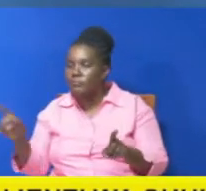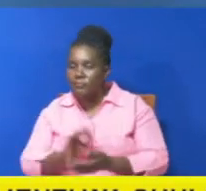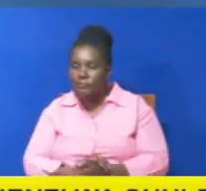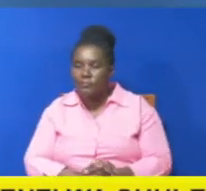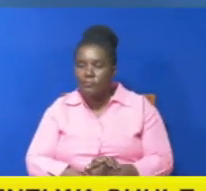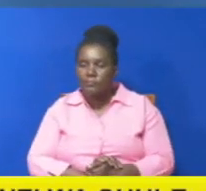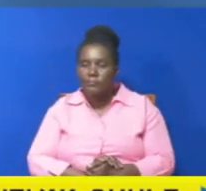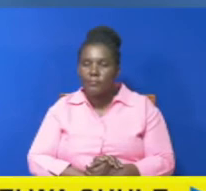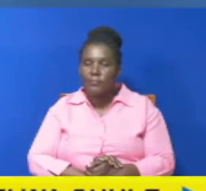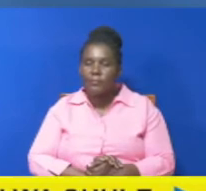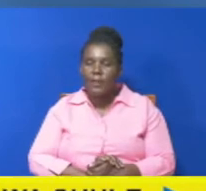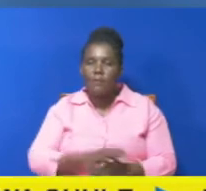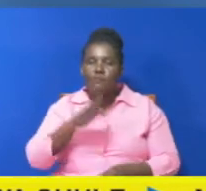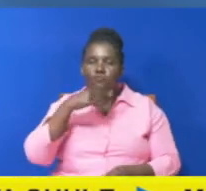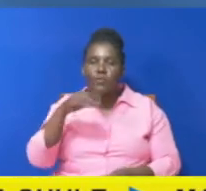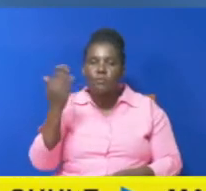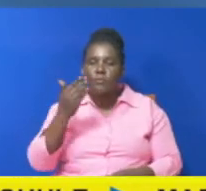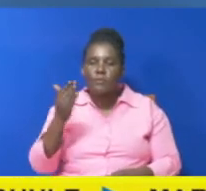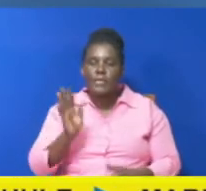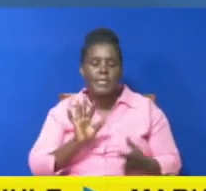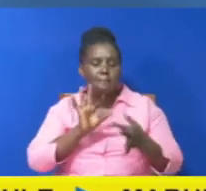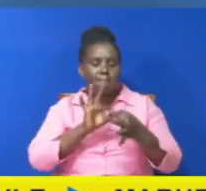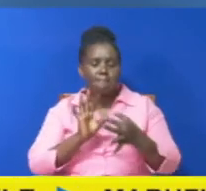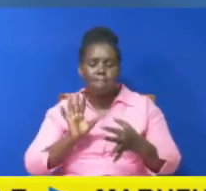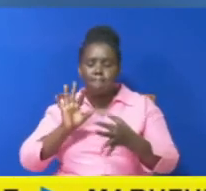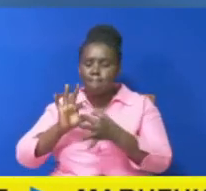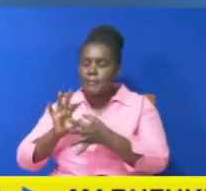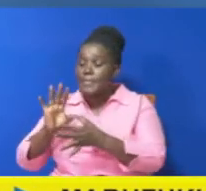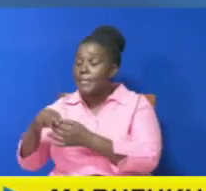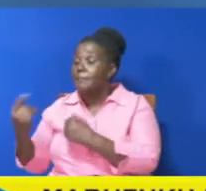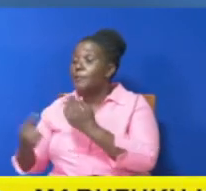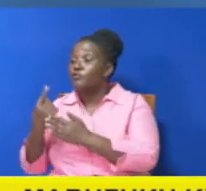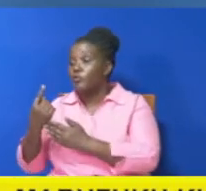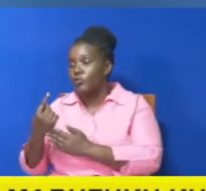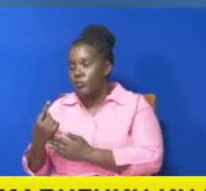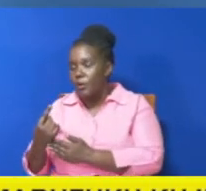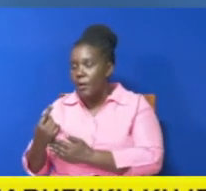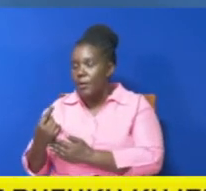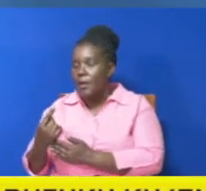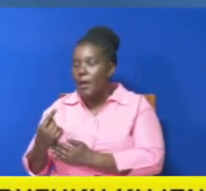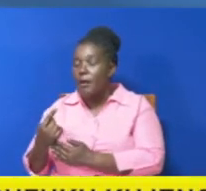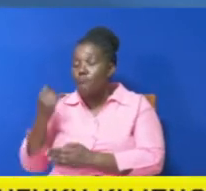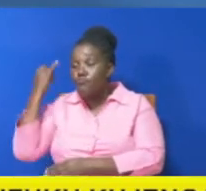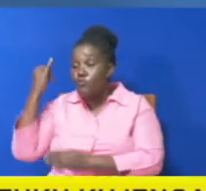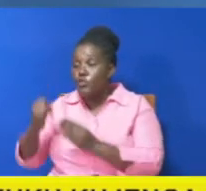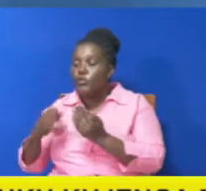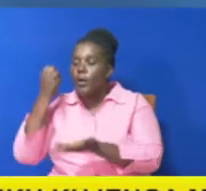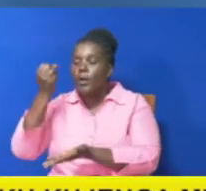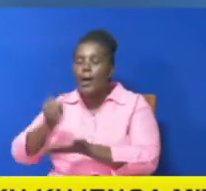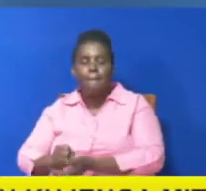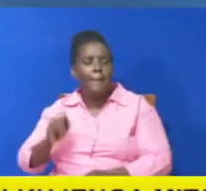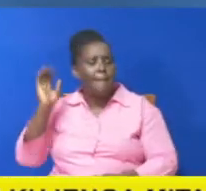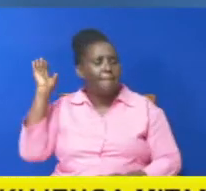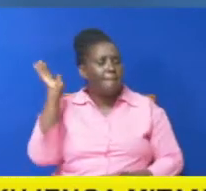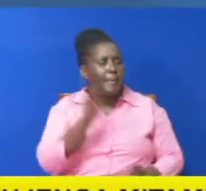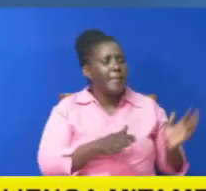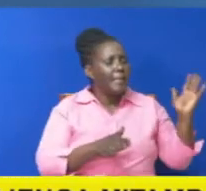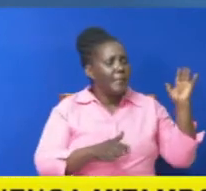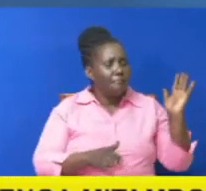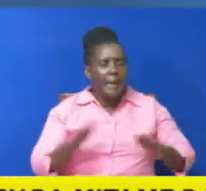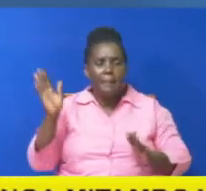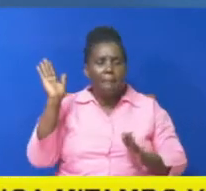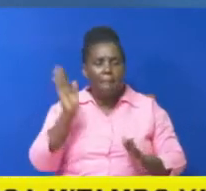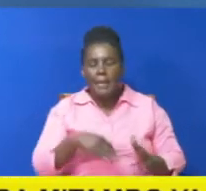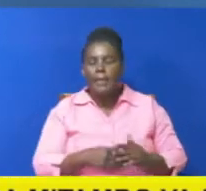atakujibu kivibaya. Kuna mwanaume anaunganisha. Sasa siku moja anakuja kukuchapa makofi sasa kanionea. Wakati mwingine tunapaswa